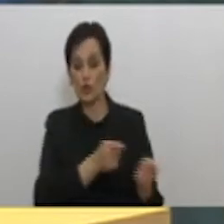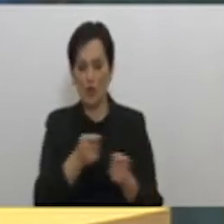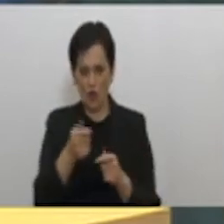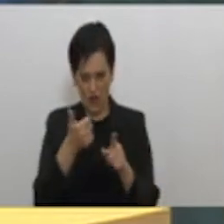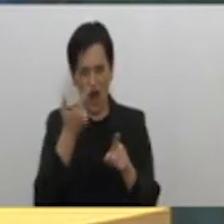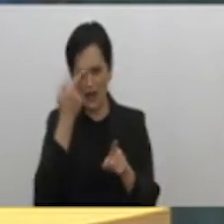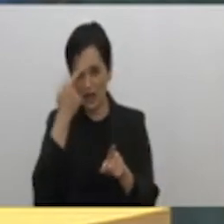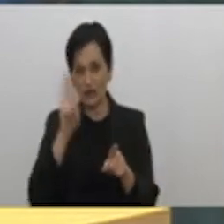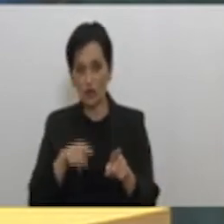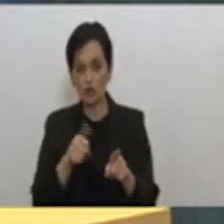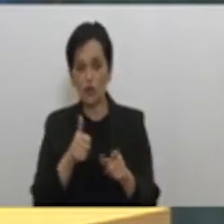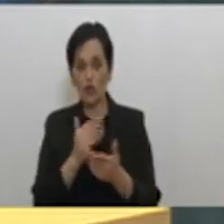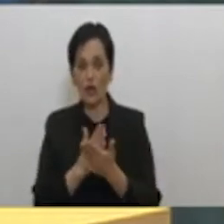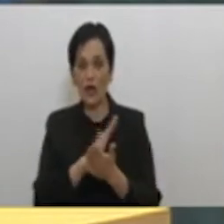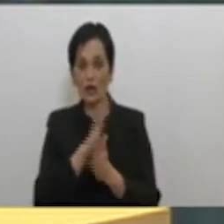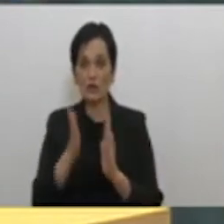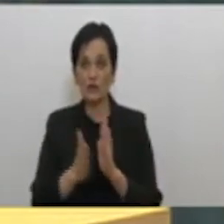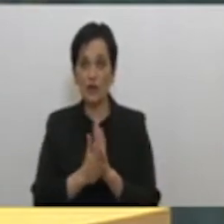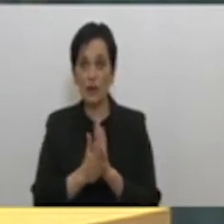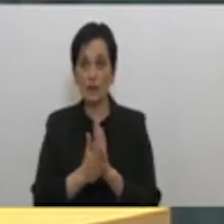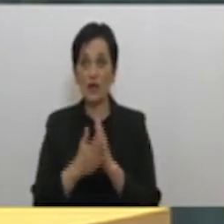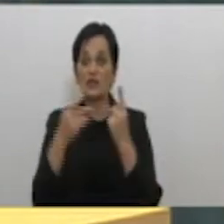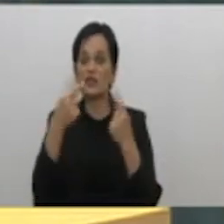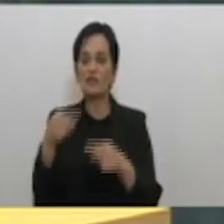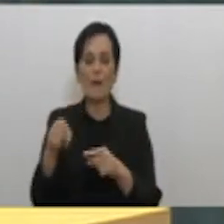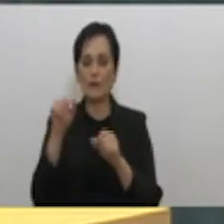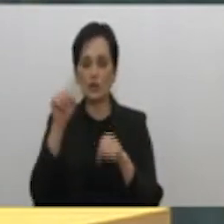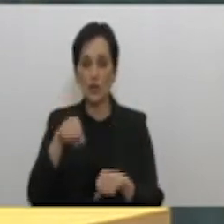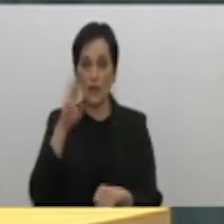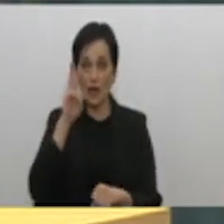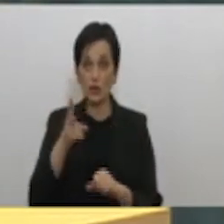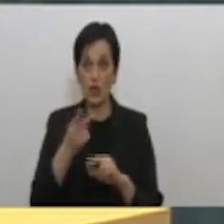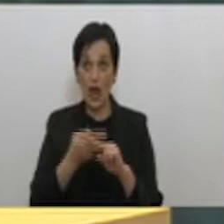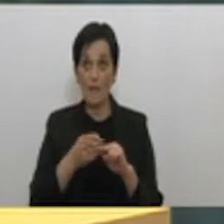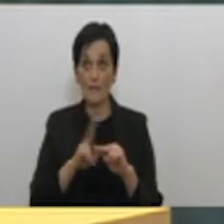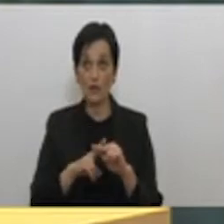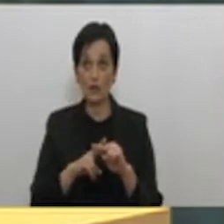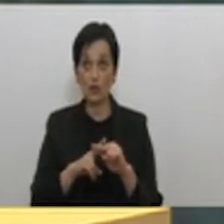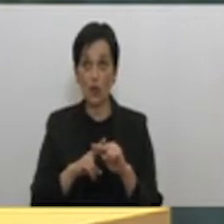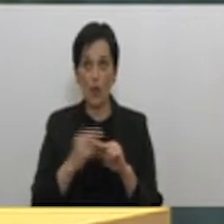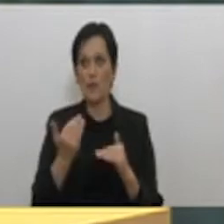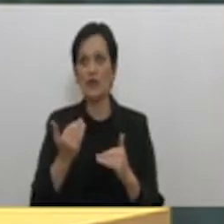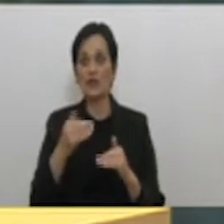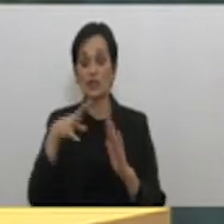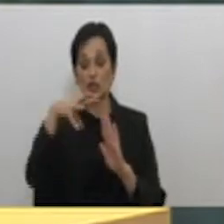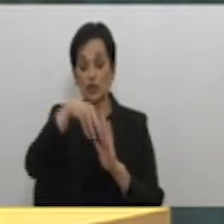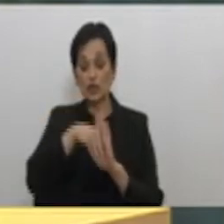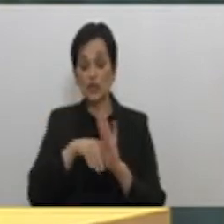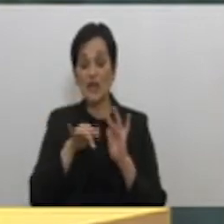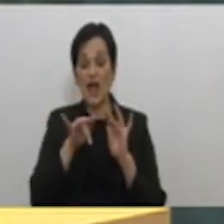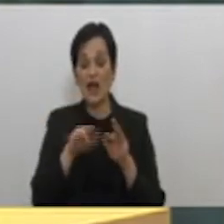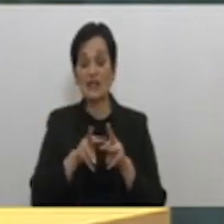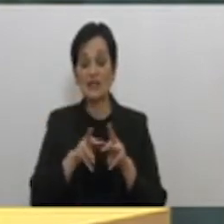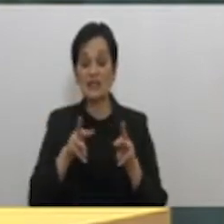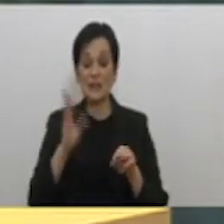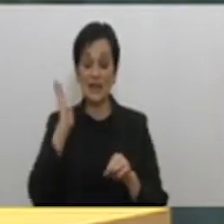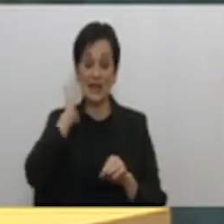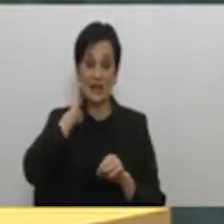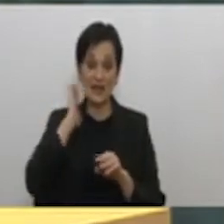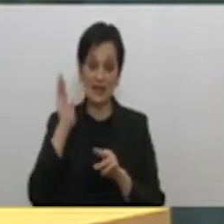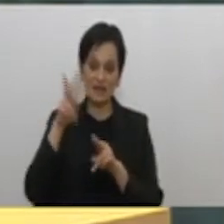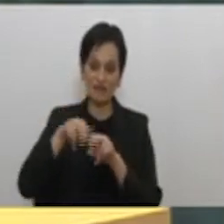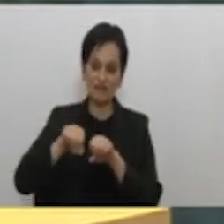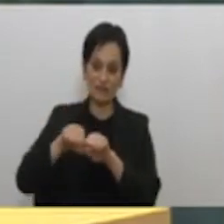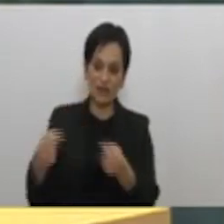dici, trogor sari, cu la pe. Și am șeile bari, cu ei. Amitom, ehlak, și n-a gândit să acmeta ministrii, schizer de gadat, e hotec, da,